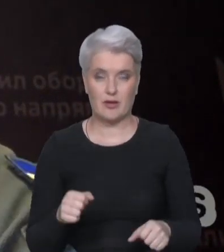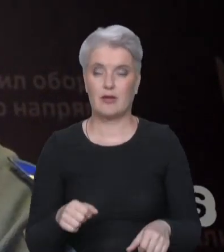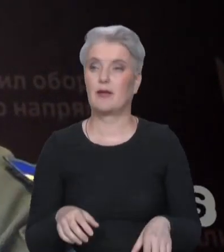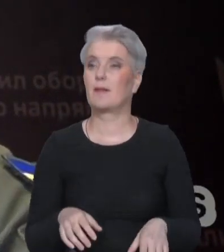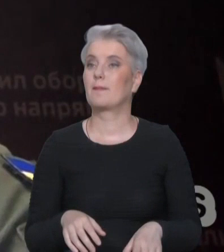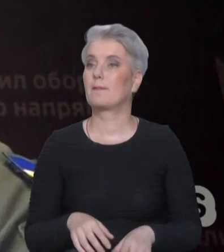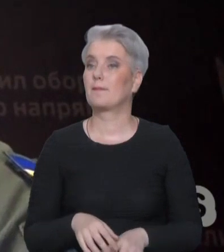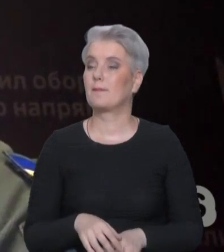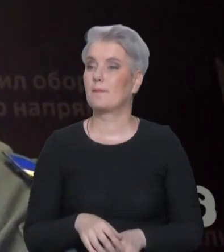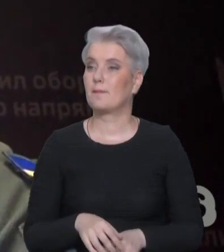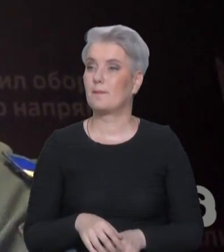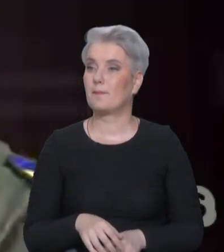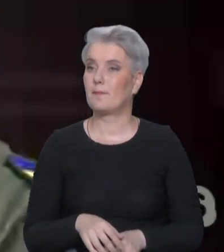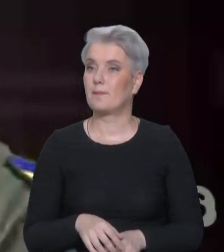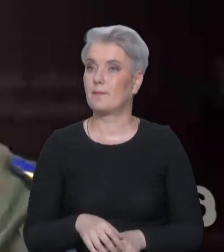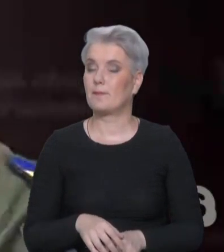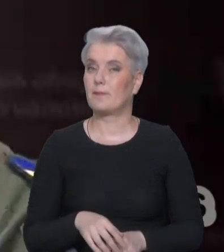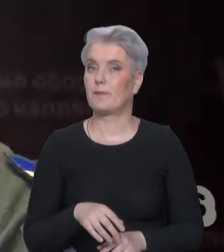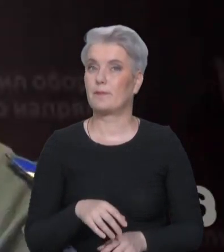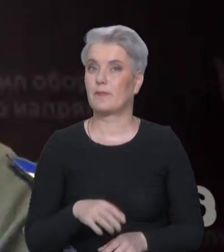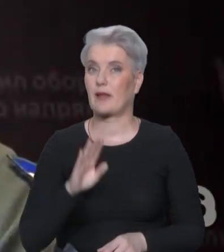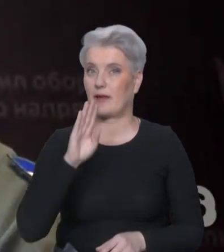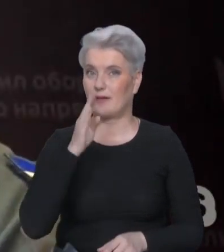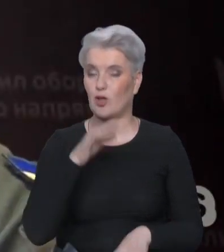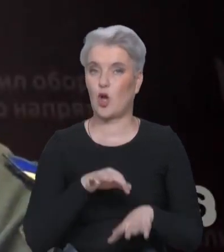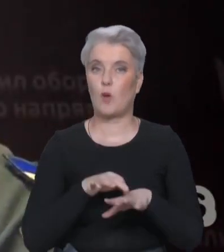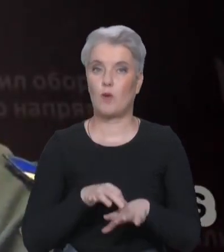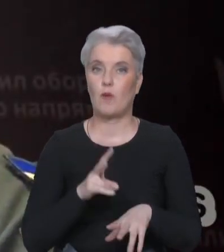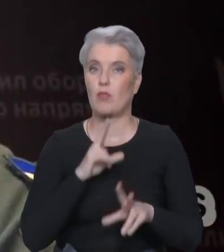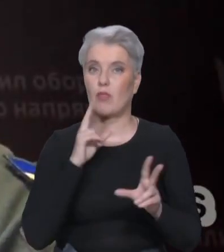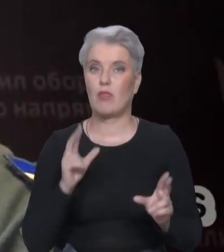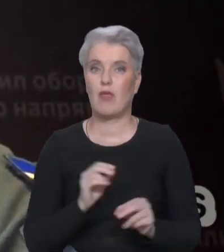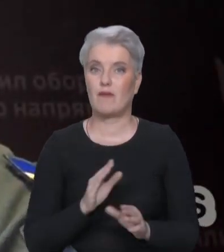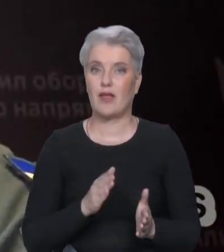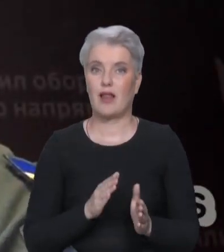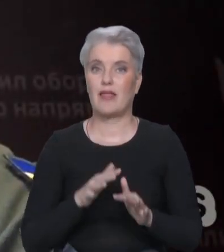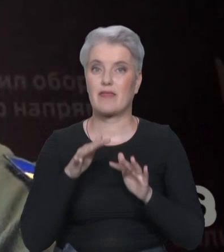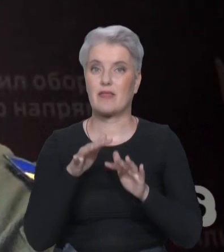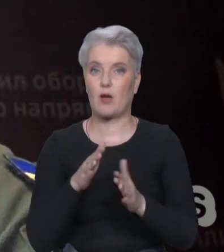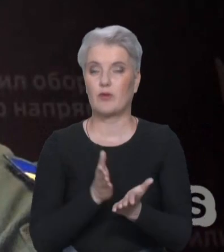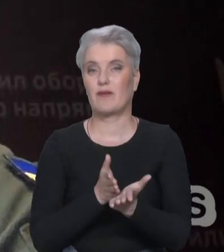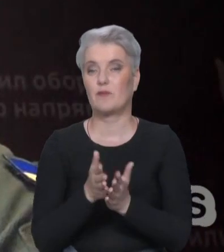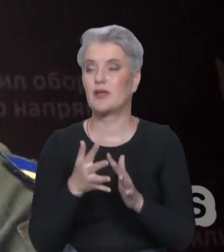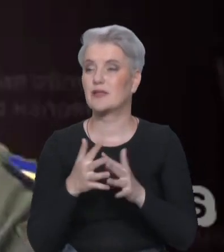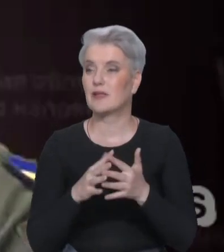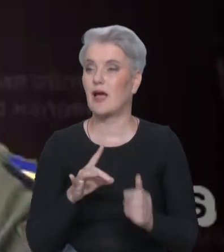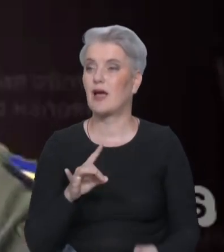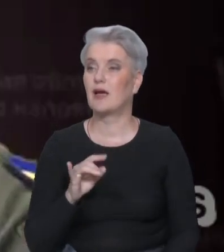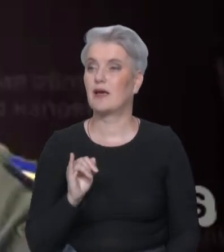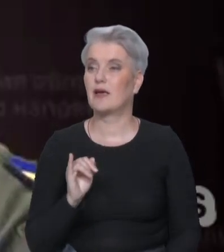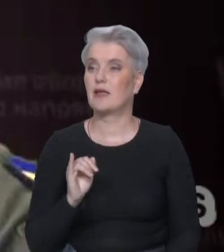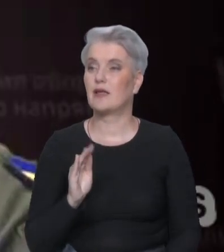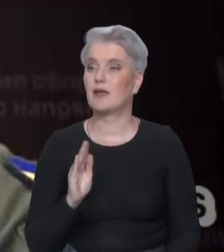типу «Квадро». Також повідомляємо про те, що ворог провів невдалі наступи у бік села Рівнопіль. Окупанти